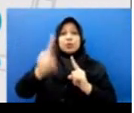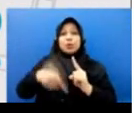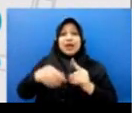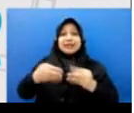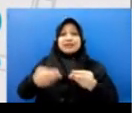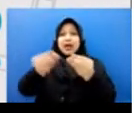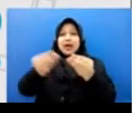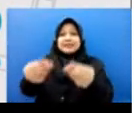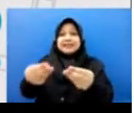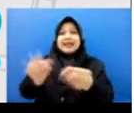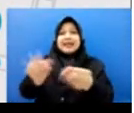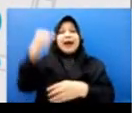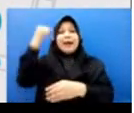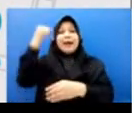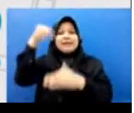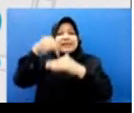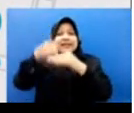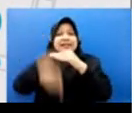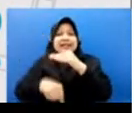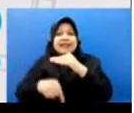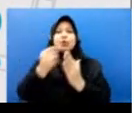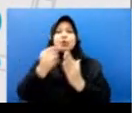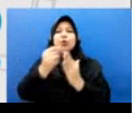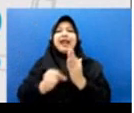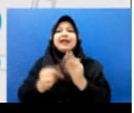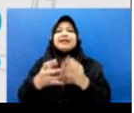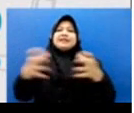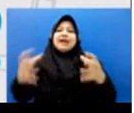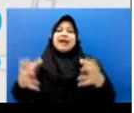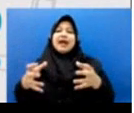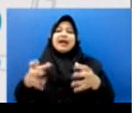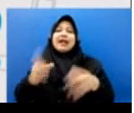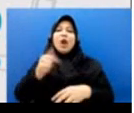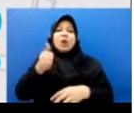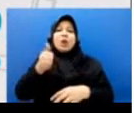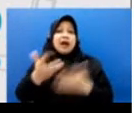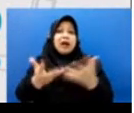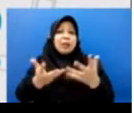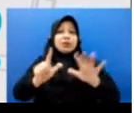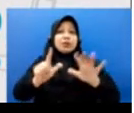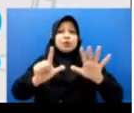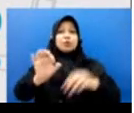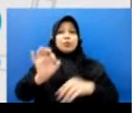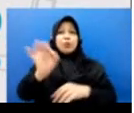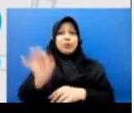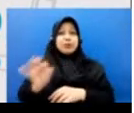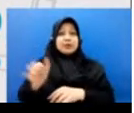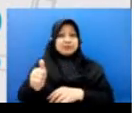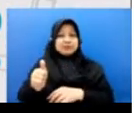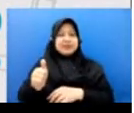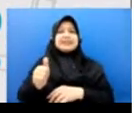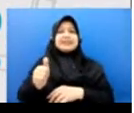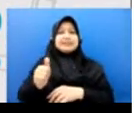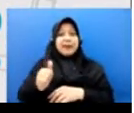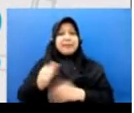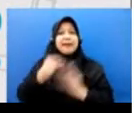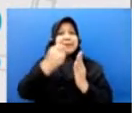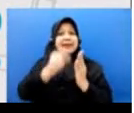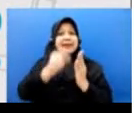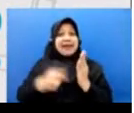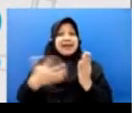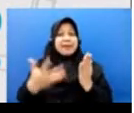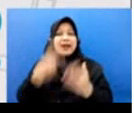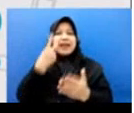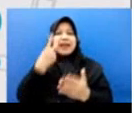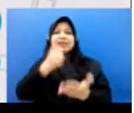itu perlu punya bobot yang tinggi. Kalau perlu berikan bobotnya 70%. Tadi kan yang dinilai adalah originalitas dan